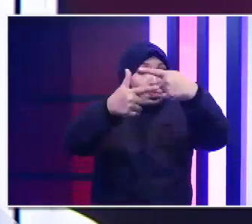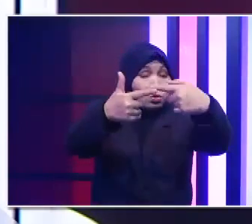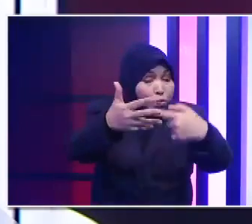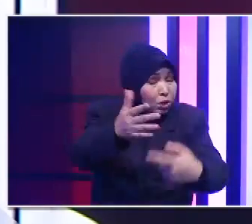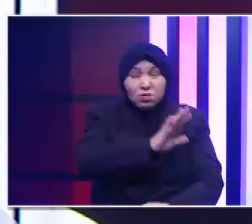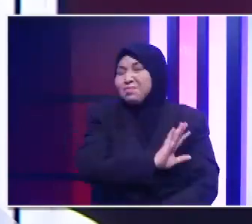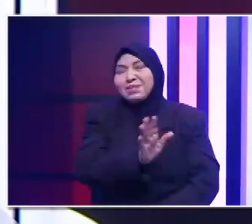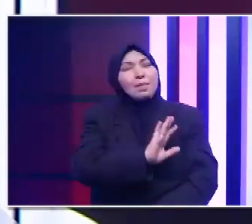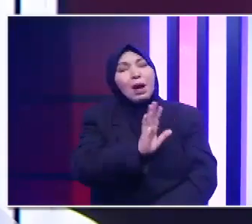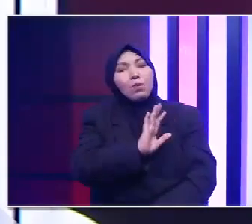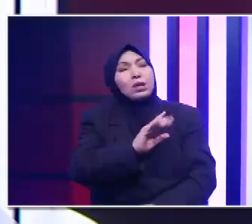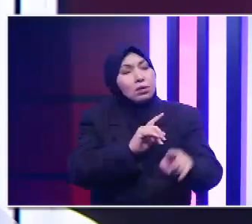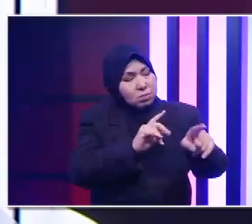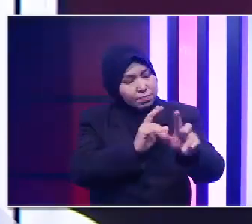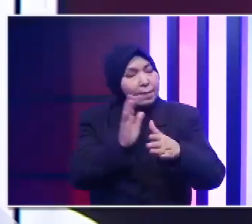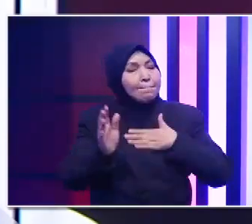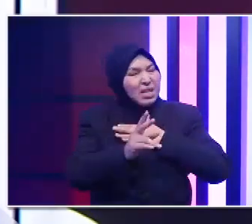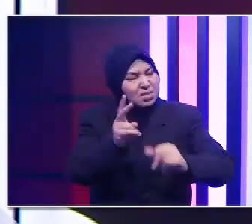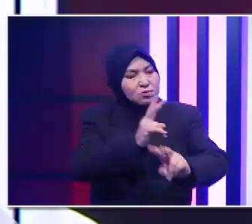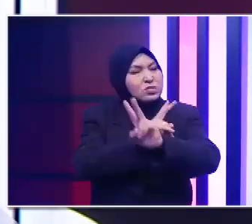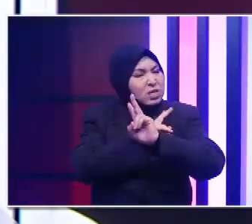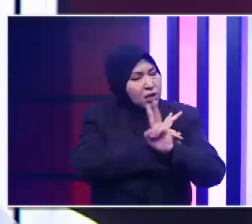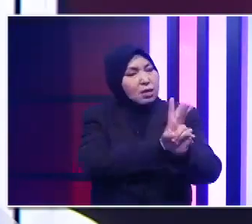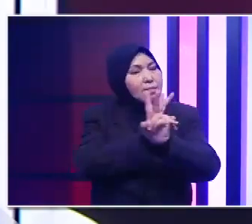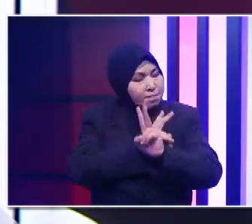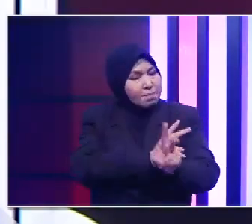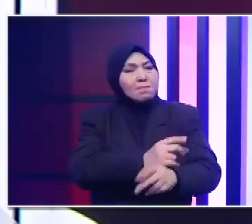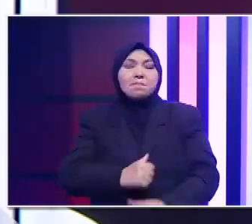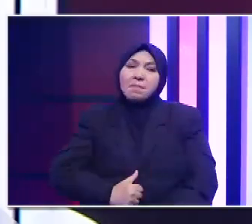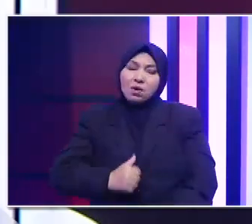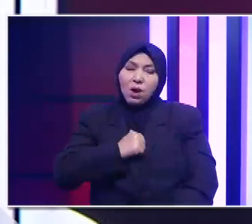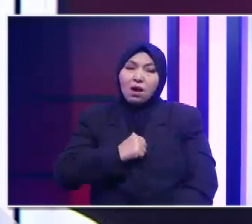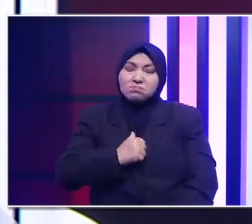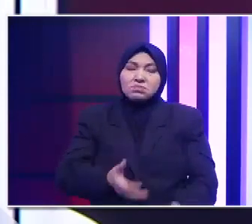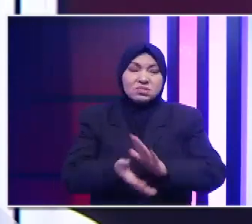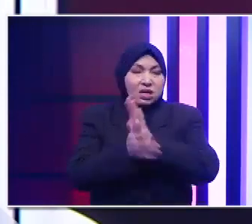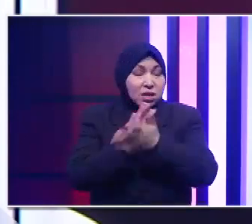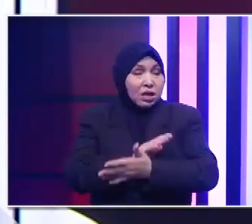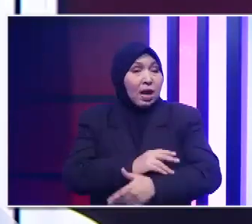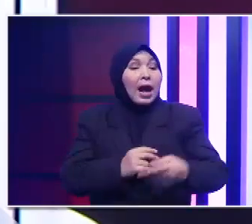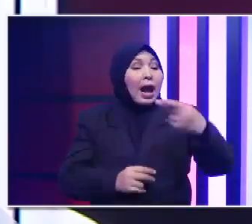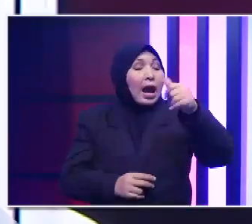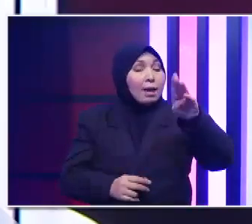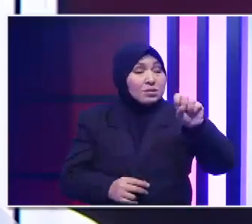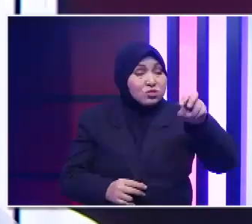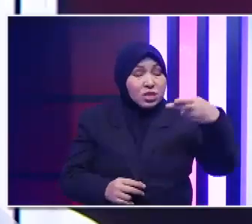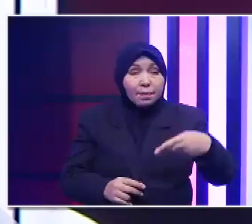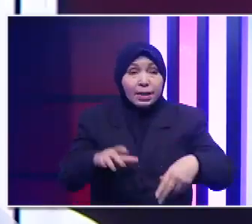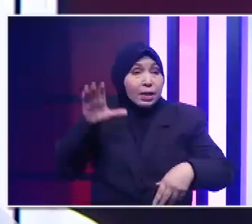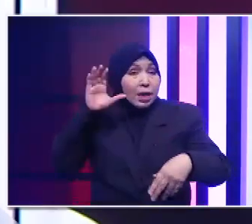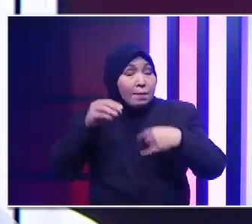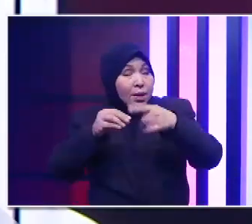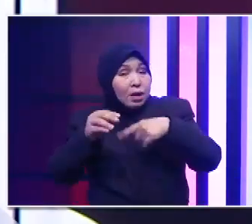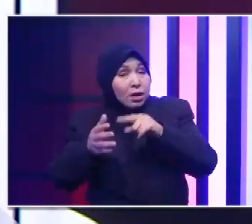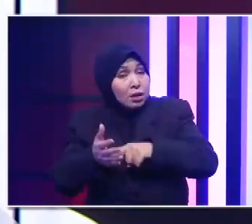persatu agak kamu boleh menjaga Marwah kamu sedikit maka ketika ketika menangkap sama dengar kali ini pihak Khofifah